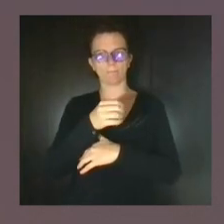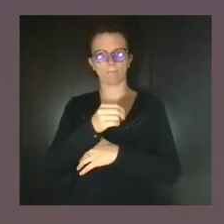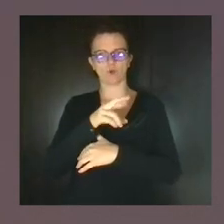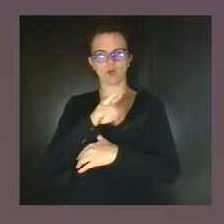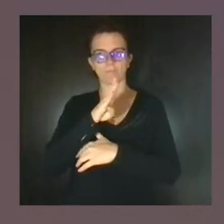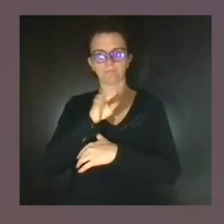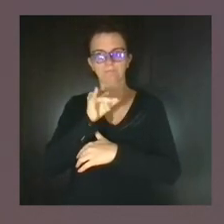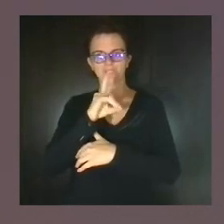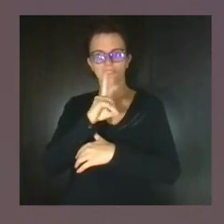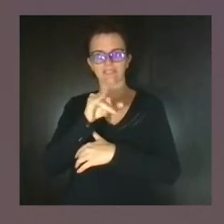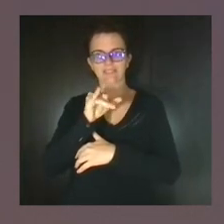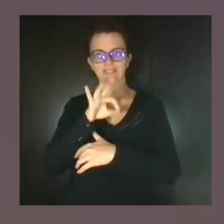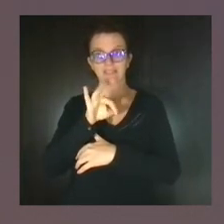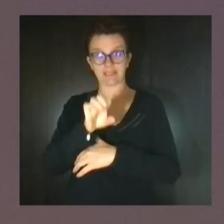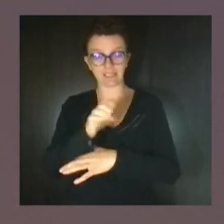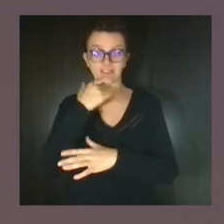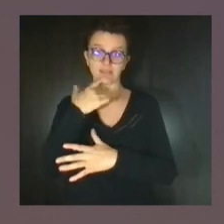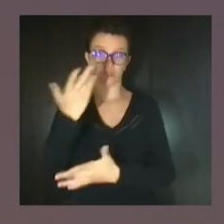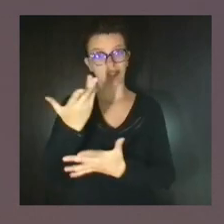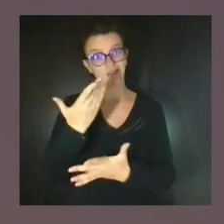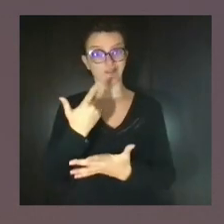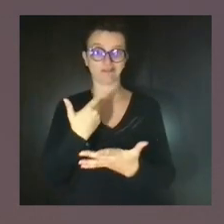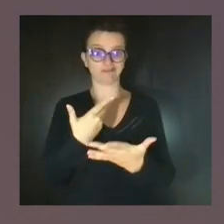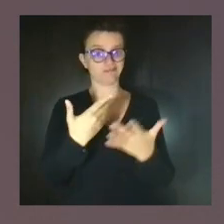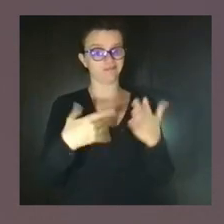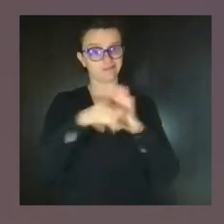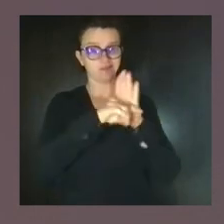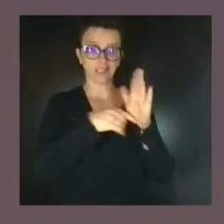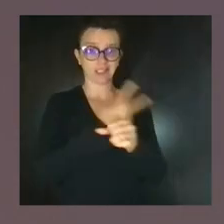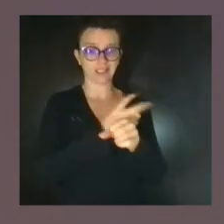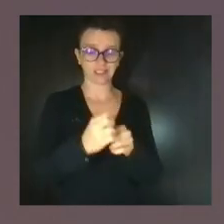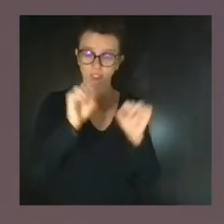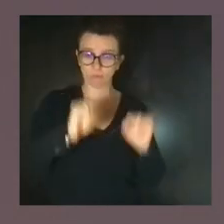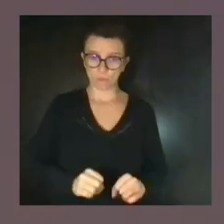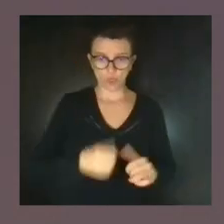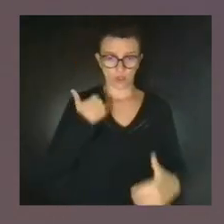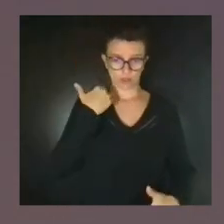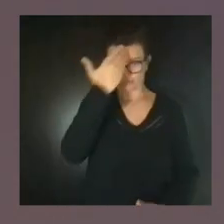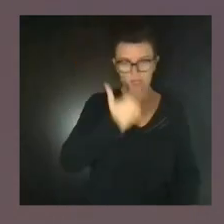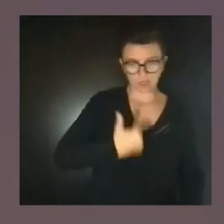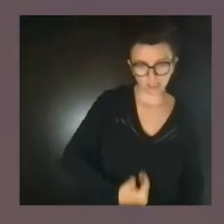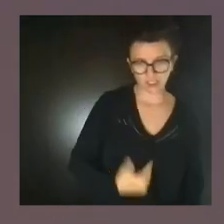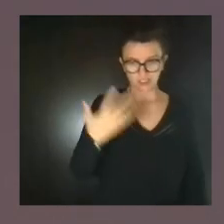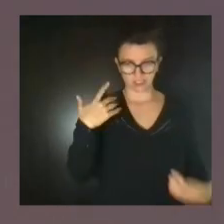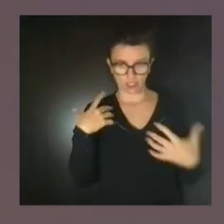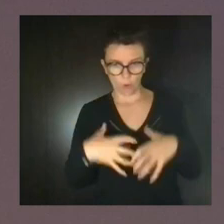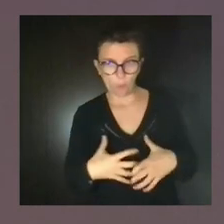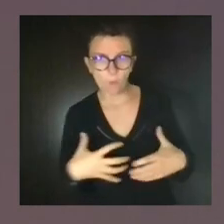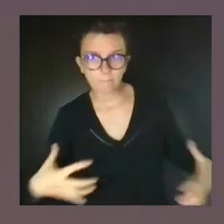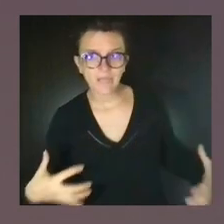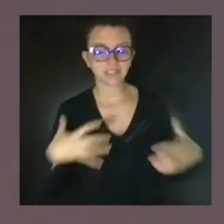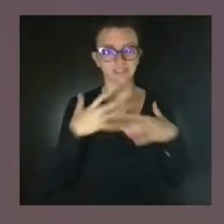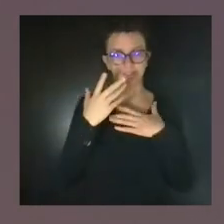générale. Aujourd'hui, on peut être paraplégique, âgé, obèse, diabétique, et faire un infarctus du myocarde ou un accident vasculaire